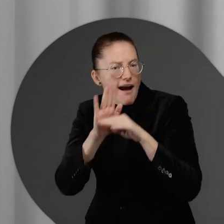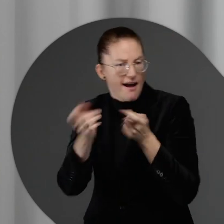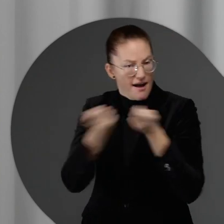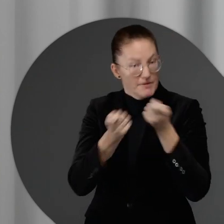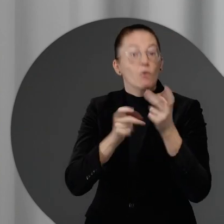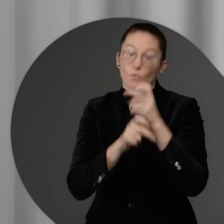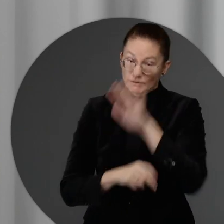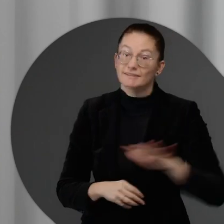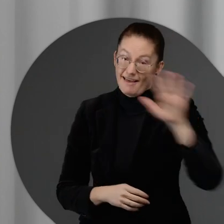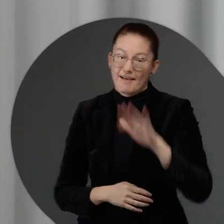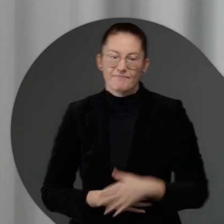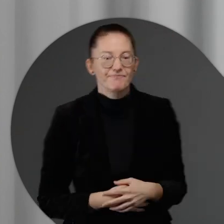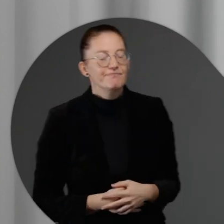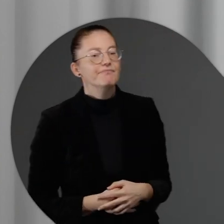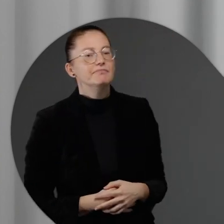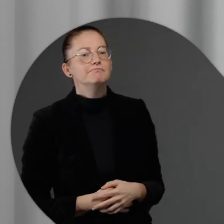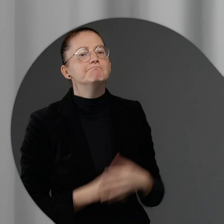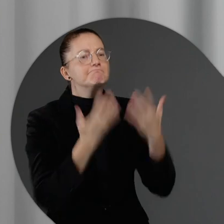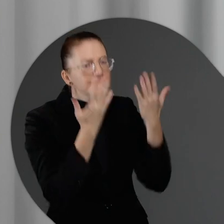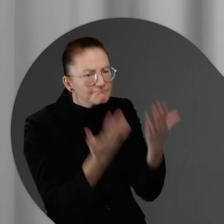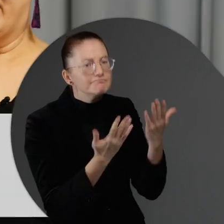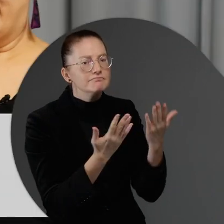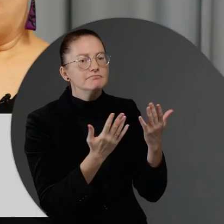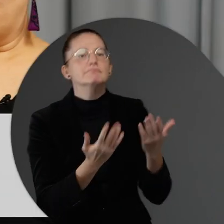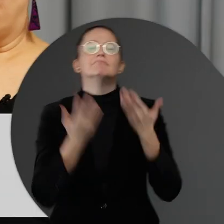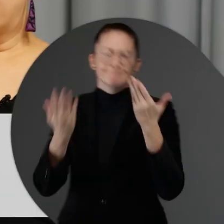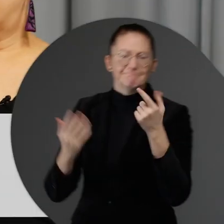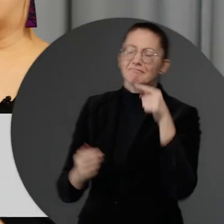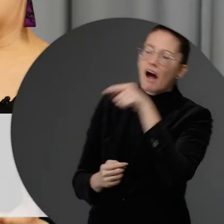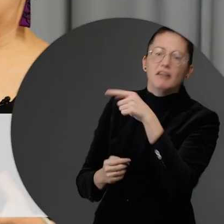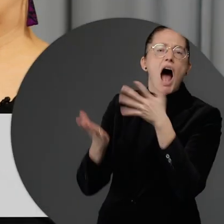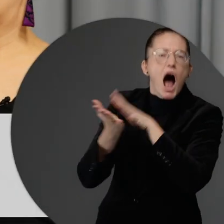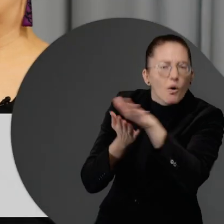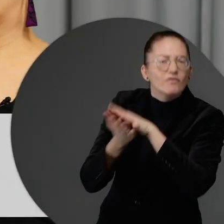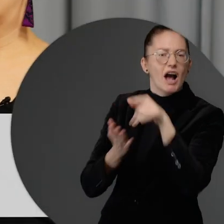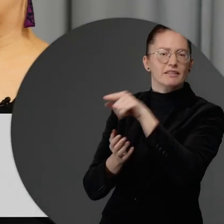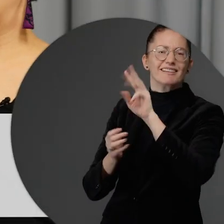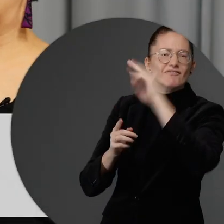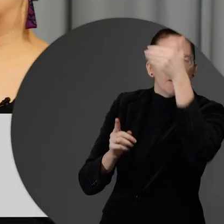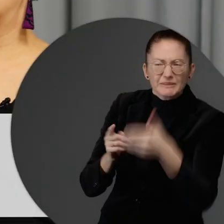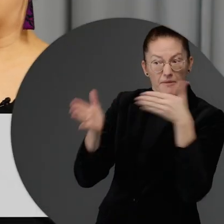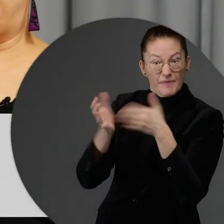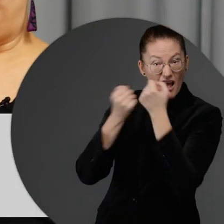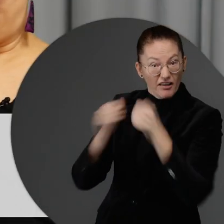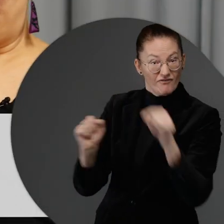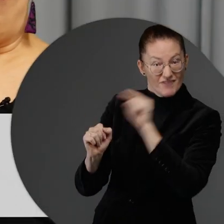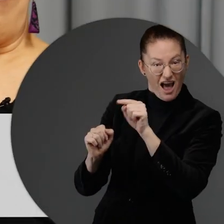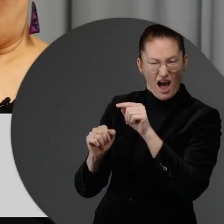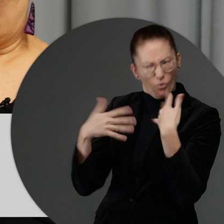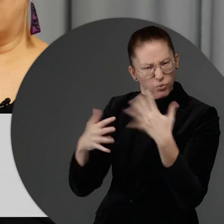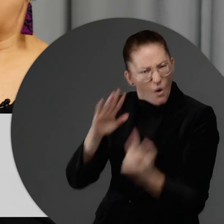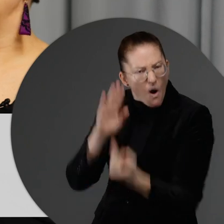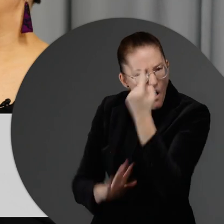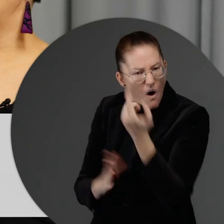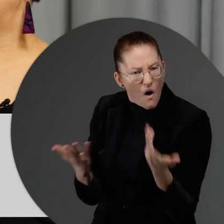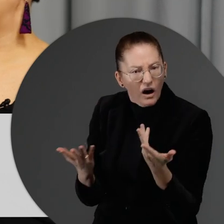und Sensibilisierungsmaßnahmen zu koordinieren, österreichweit. Und also dieser Aufwand, die bestehenden Webseiten barrierefrei zu